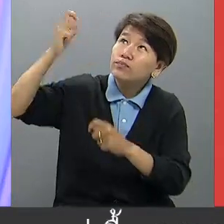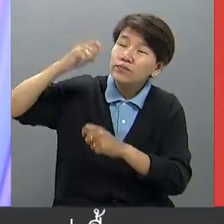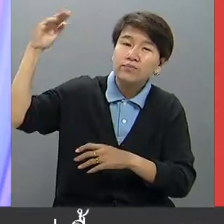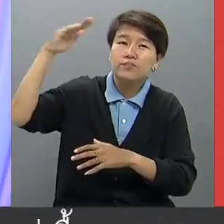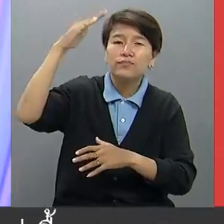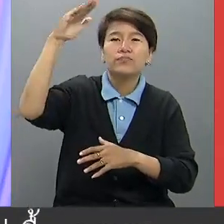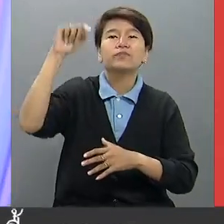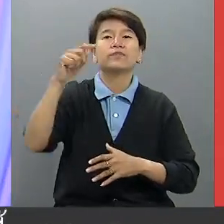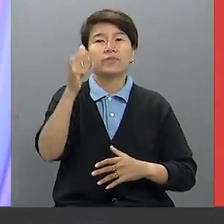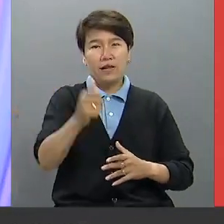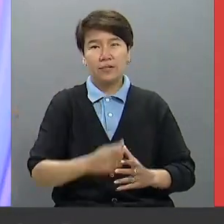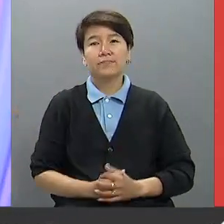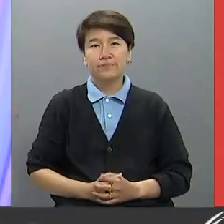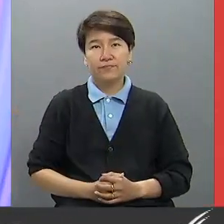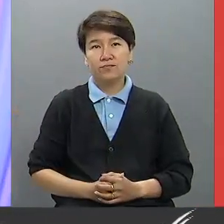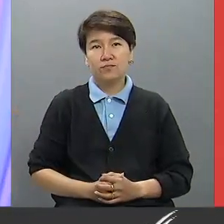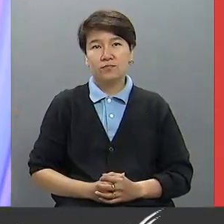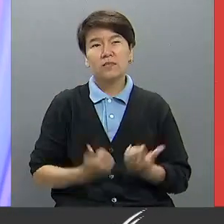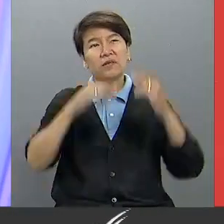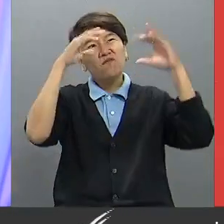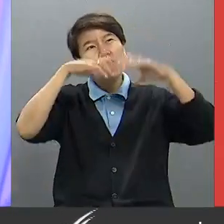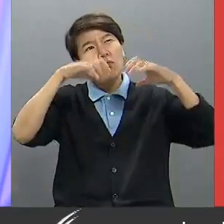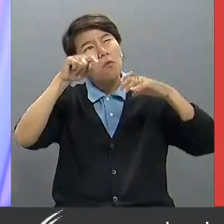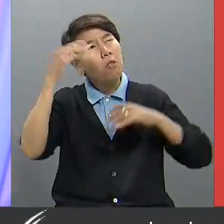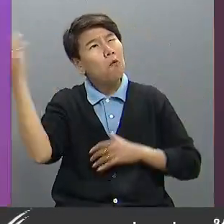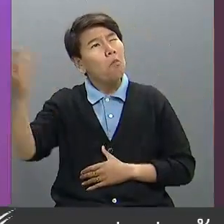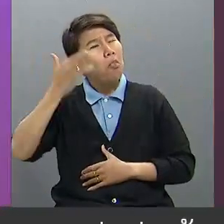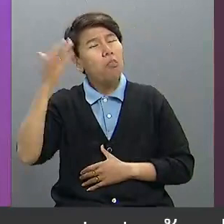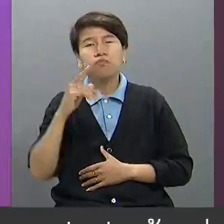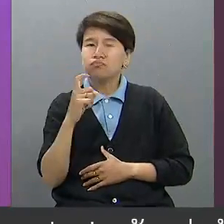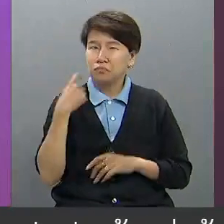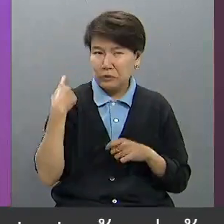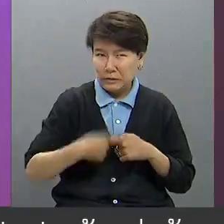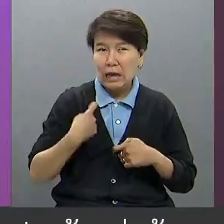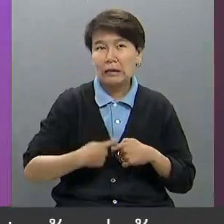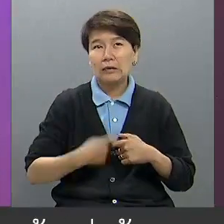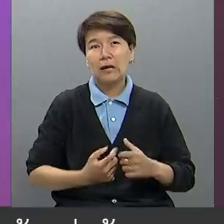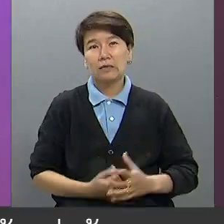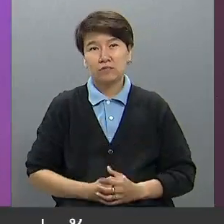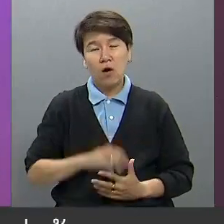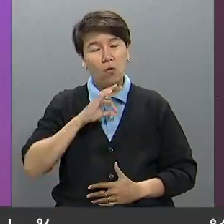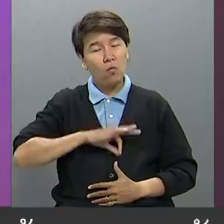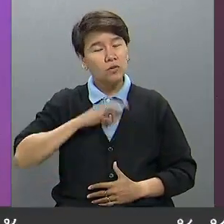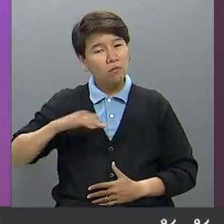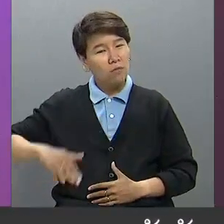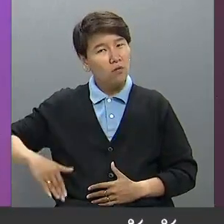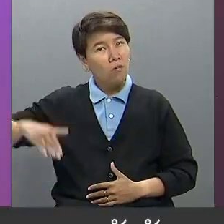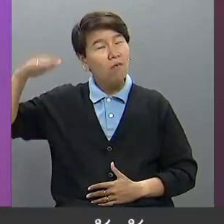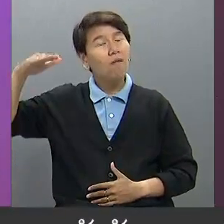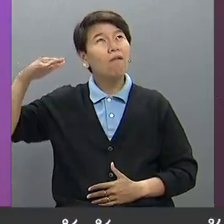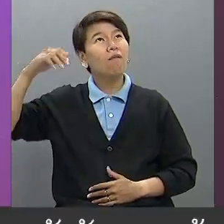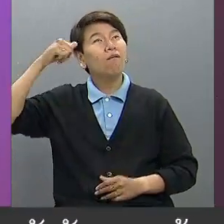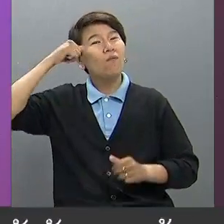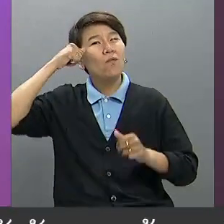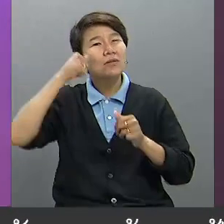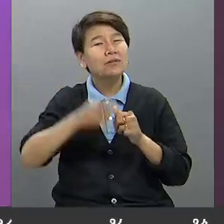ามันฝนตกด้วยแล้วก็ลมเนี่ยมันอาจจะแบบกระโชกนะมันค่อนข้างยากเหมือนกัน มันเป็นความรู้สึกที่ดีนะก็อยากจะให้เยาวชนคนรุ่นหลังเนี่ยได้รักษ